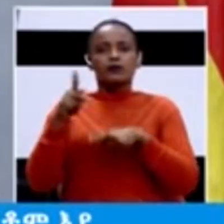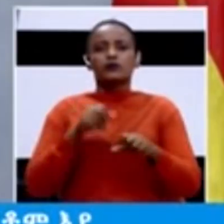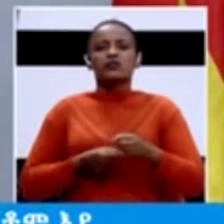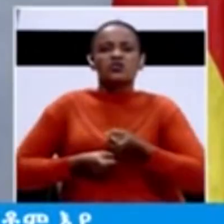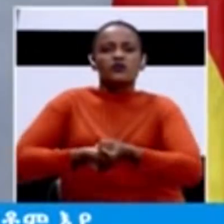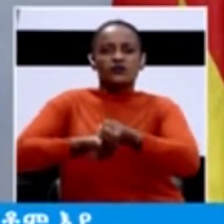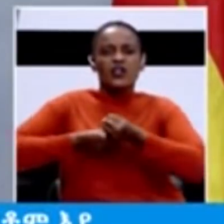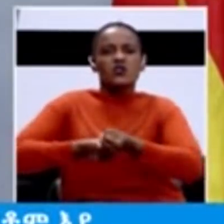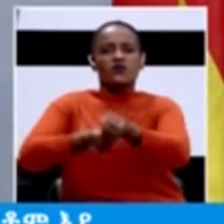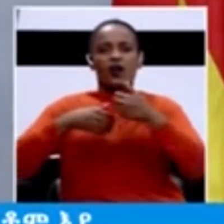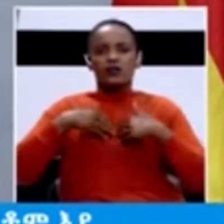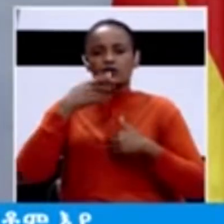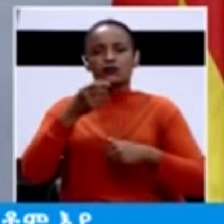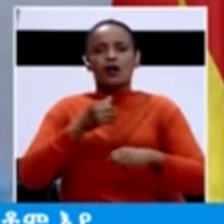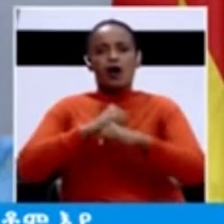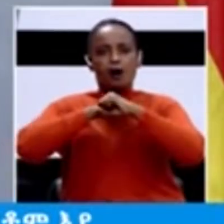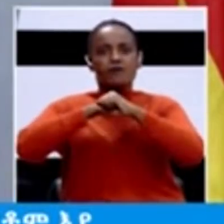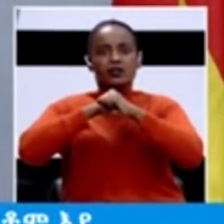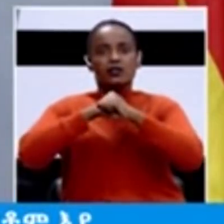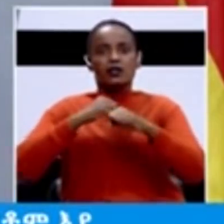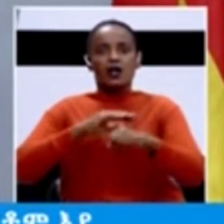ዝበልና ኣብ ምክልኻል ዝኒሄ ድማ ይድፋእ ኣሎ።